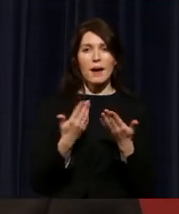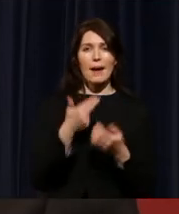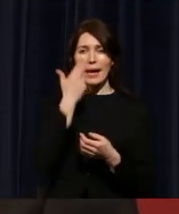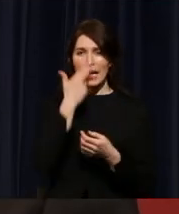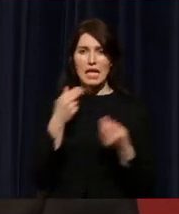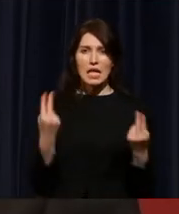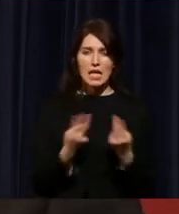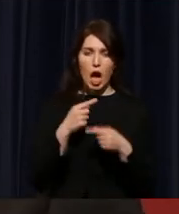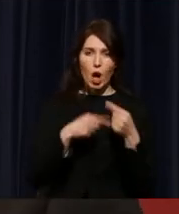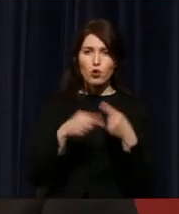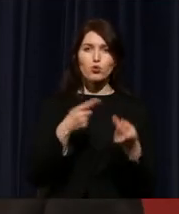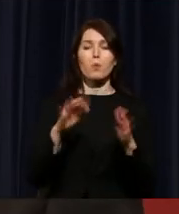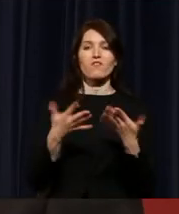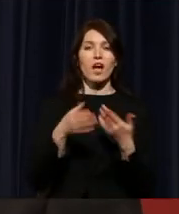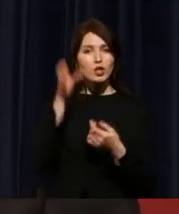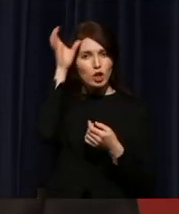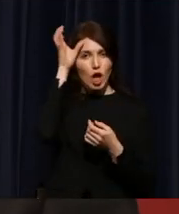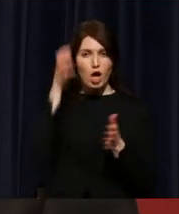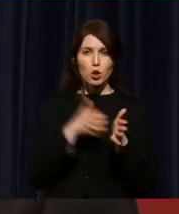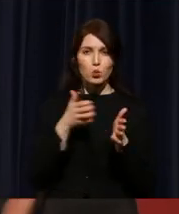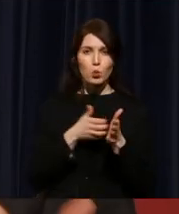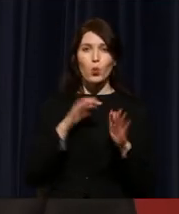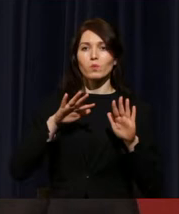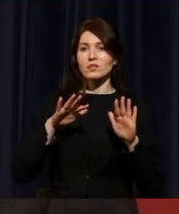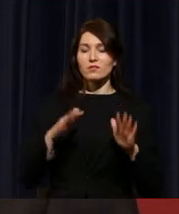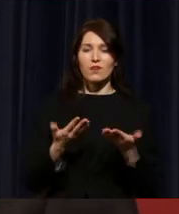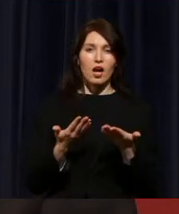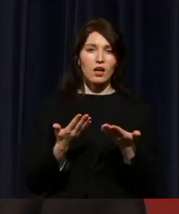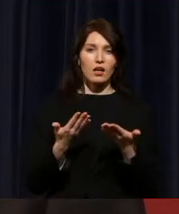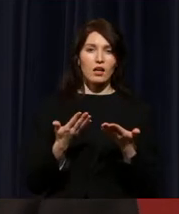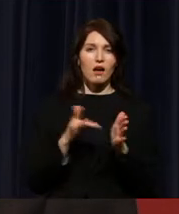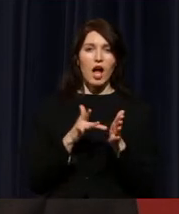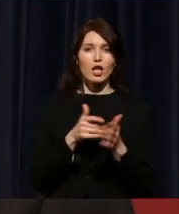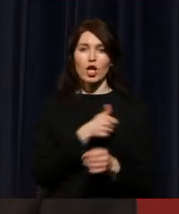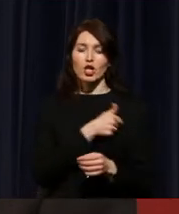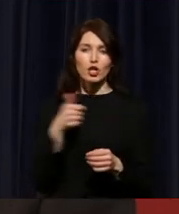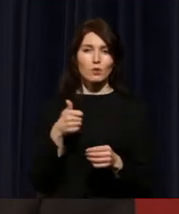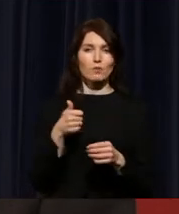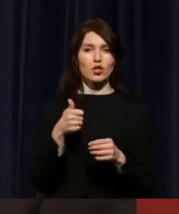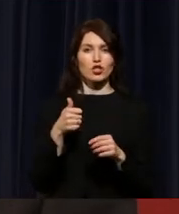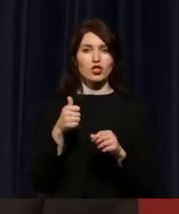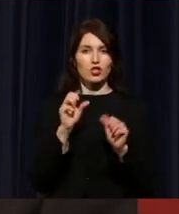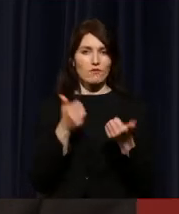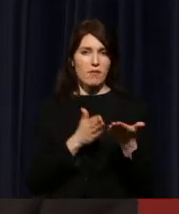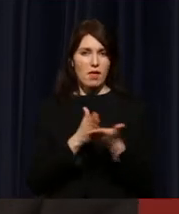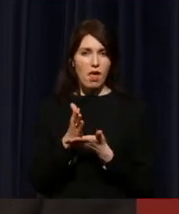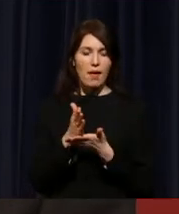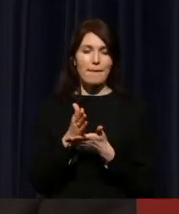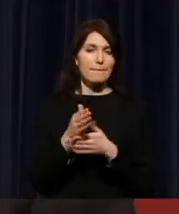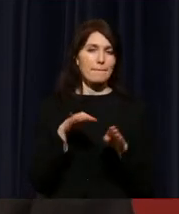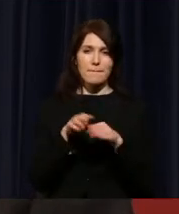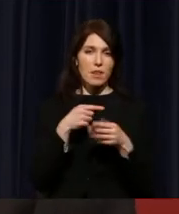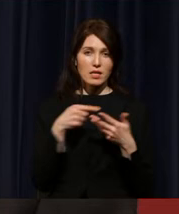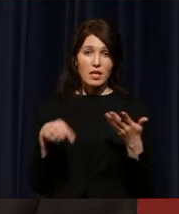ieradumi, vai nu zināšana trūkums, vai nu, teiksim, kaut kāda īpaša pieeja, ja? Vai, un tam